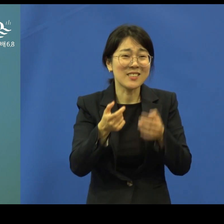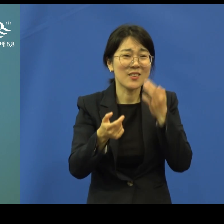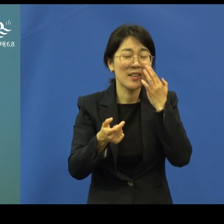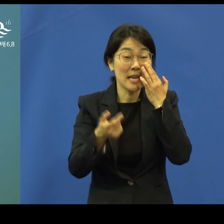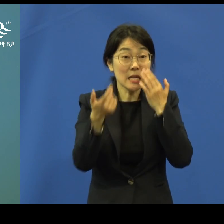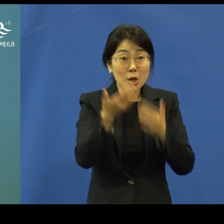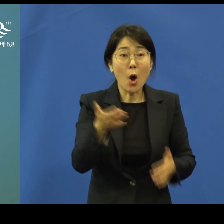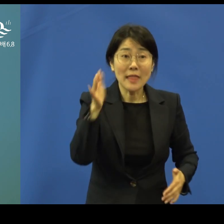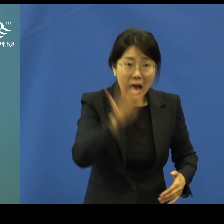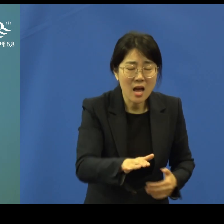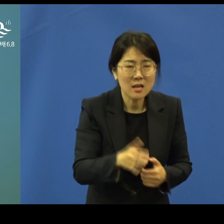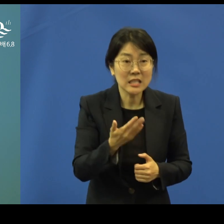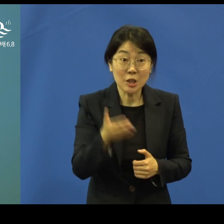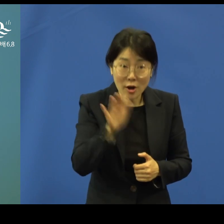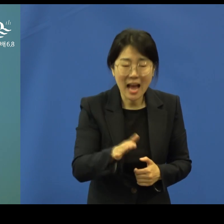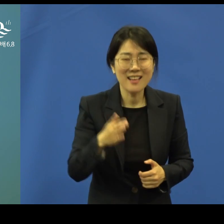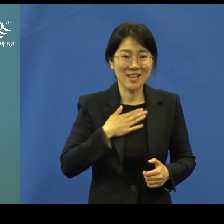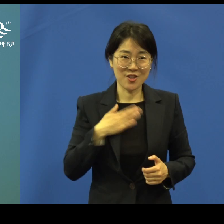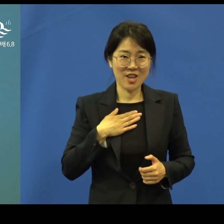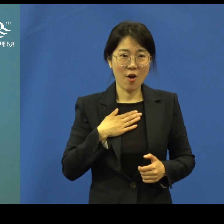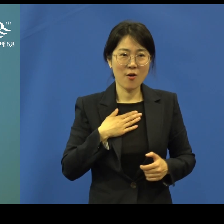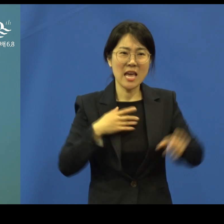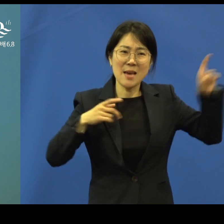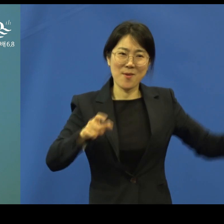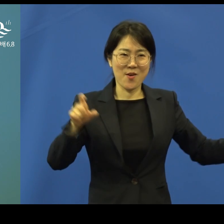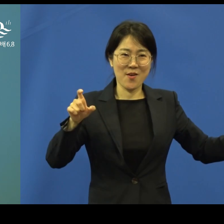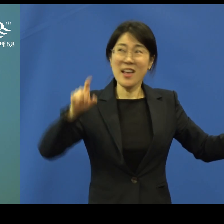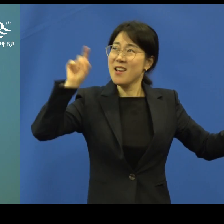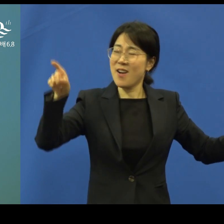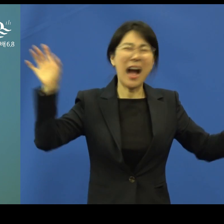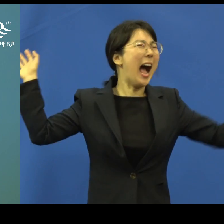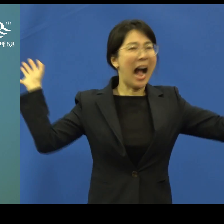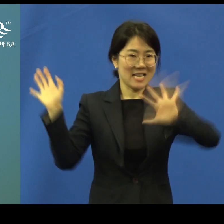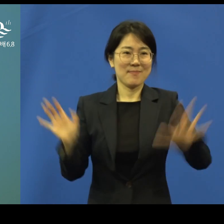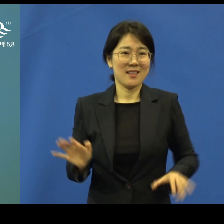내가 세상에 그 어떤 것보다도 주님을 사랑합니다.